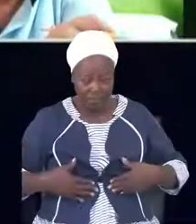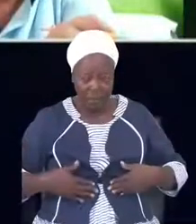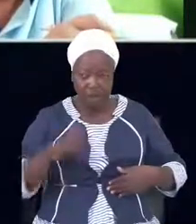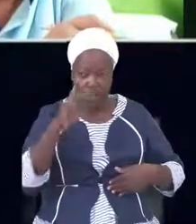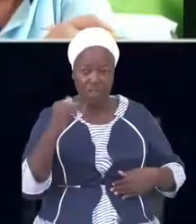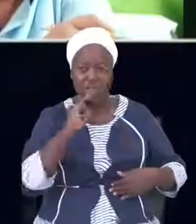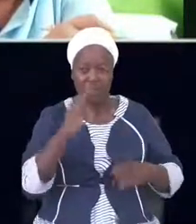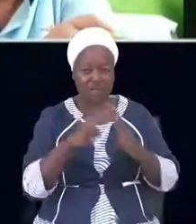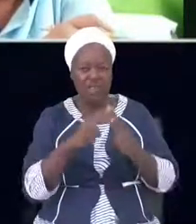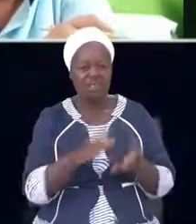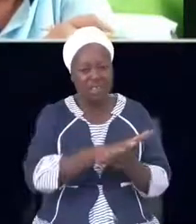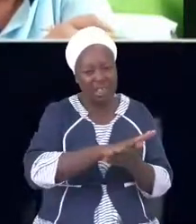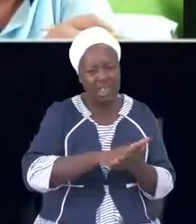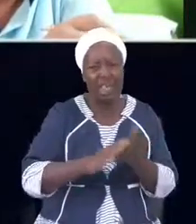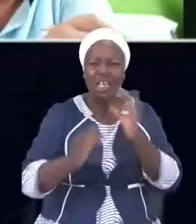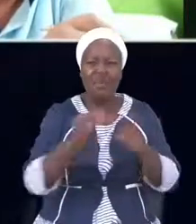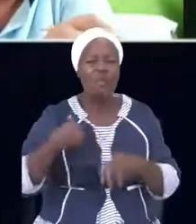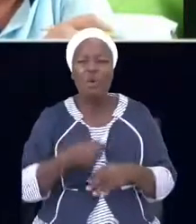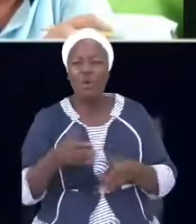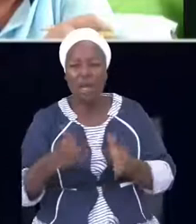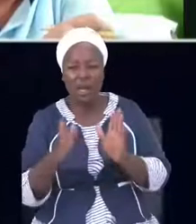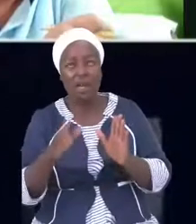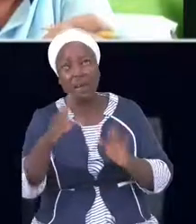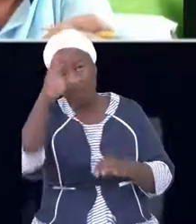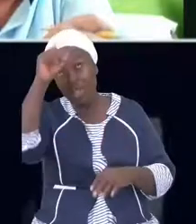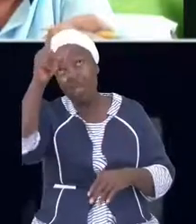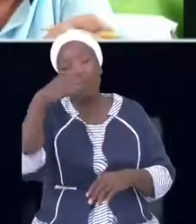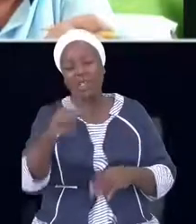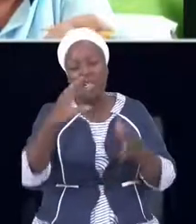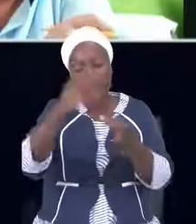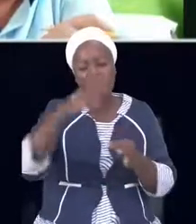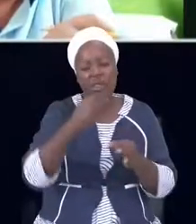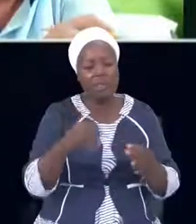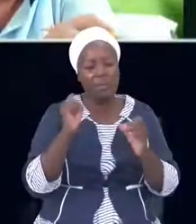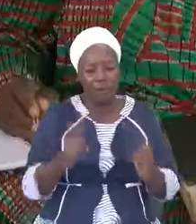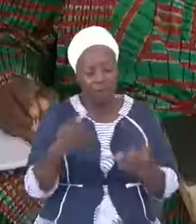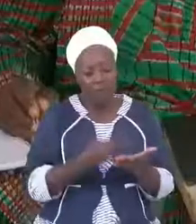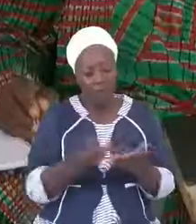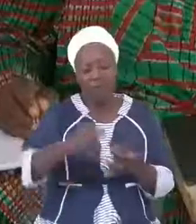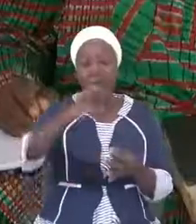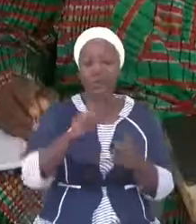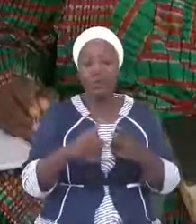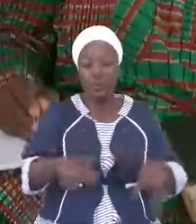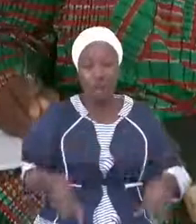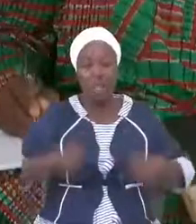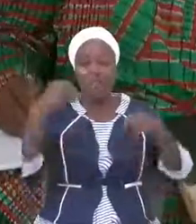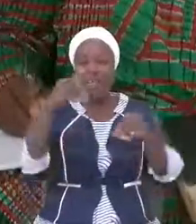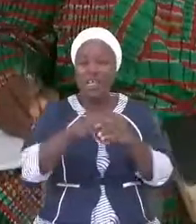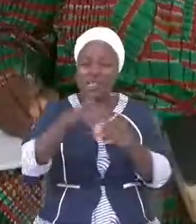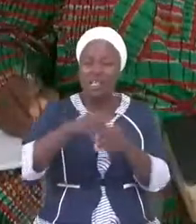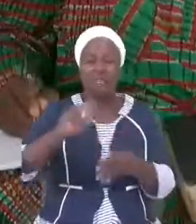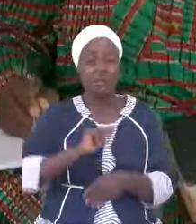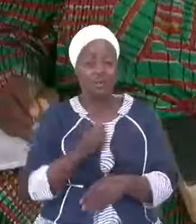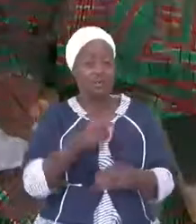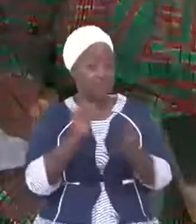clair. Si nous le permettons, l'Esprit, le Saint-Esprit, la puissance du Saint-Esprit de